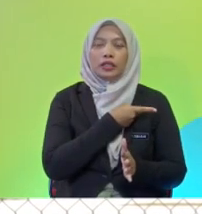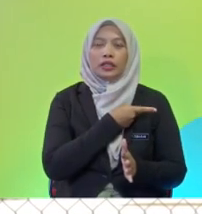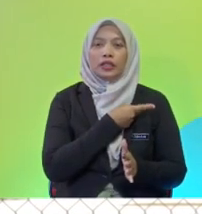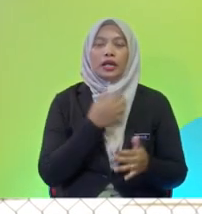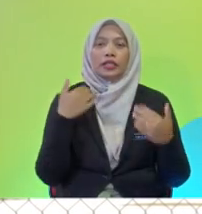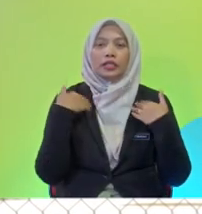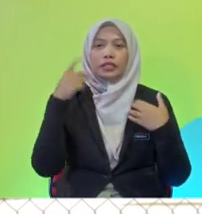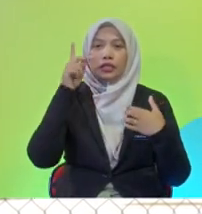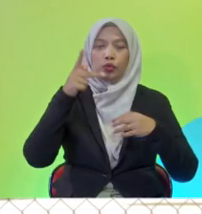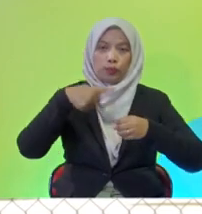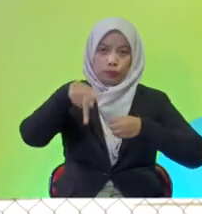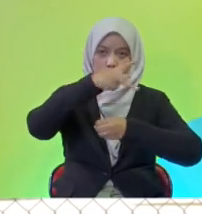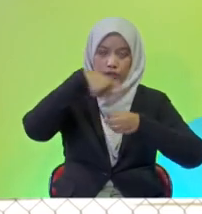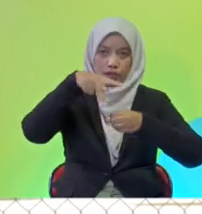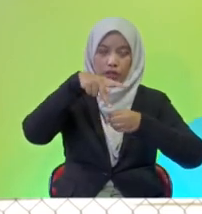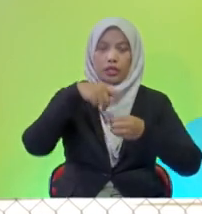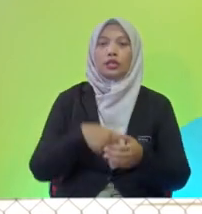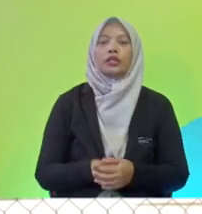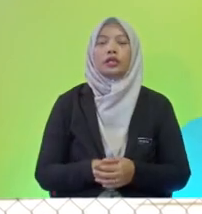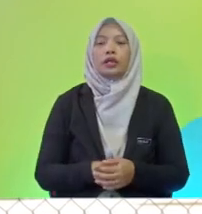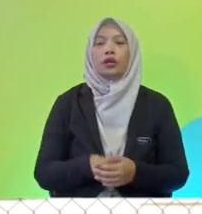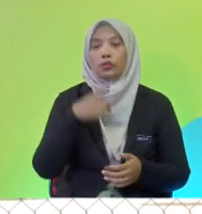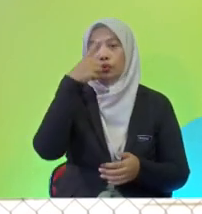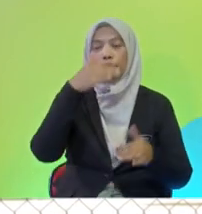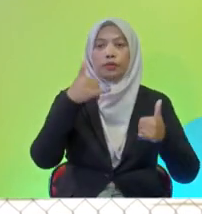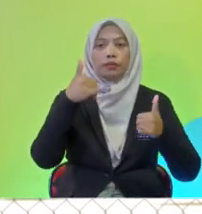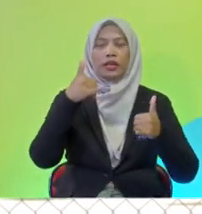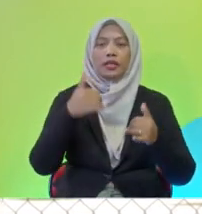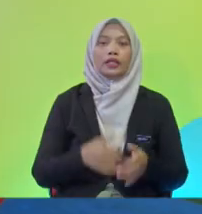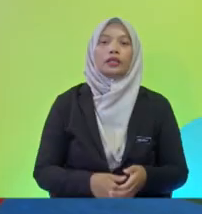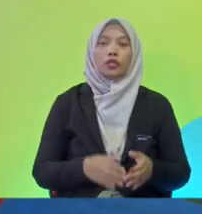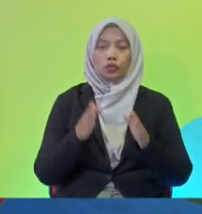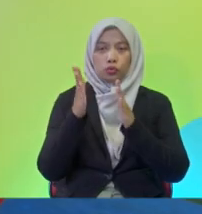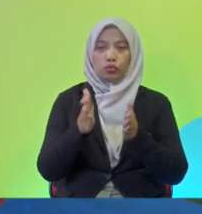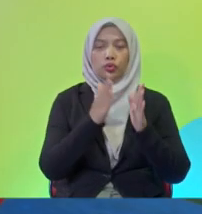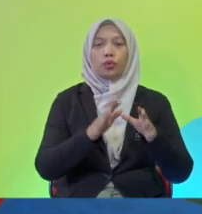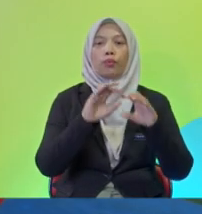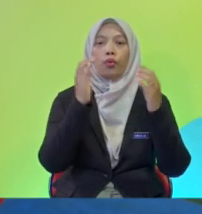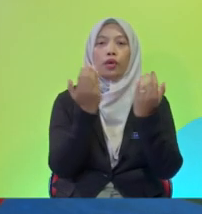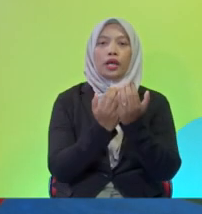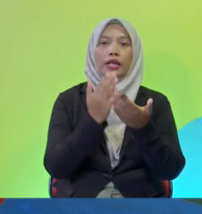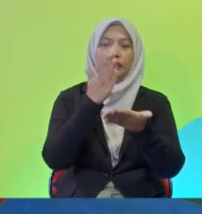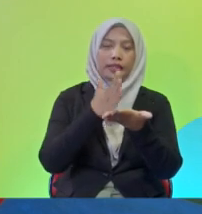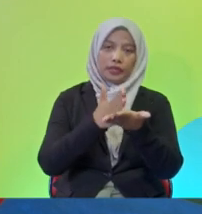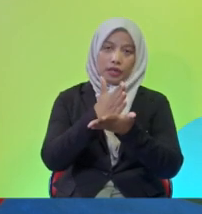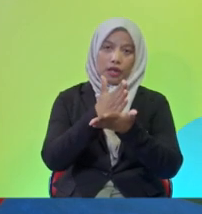Satu pusingan lagi. Bagi peluang untuk bermain sekali lagi. Okey, tolong susun bola di tengah. Pasukan A sedia.